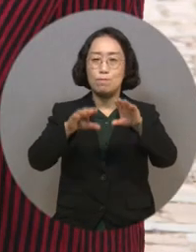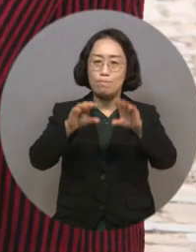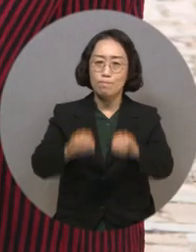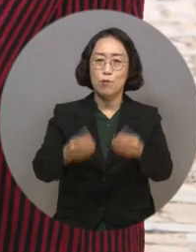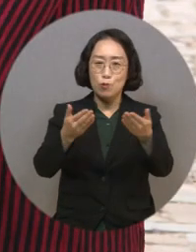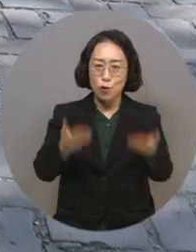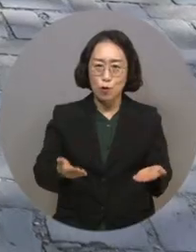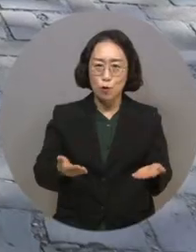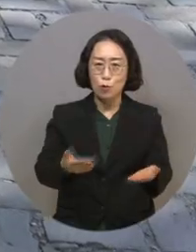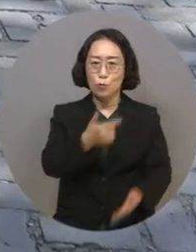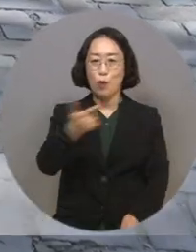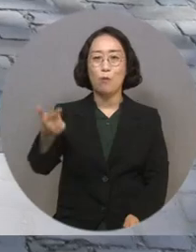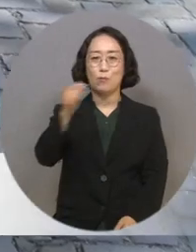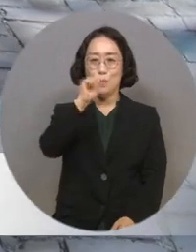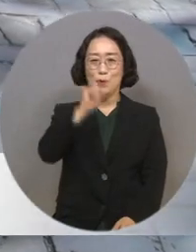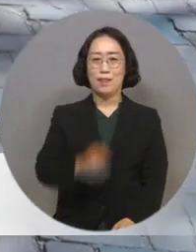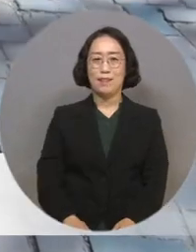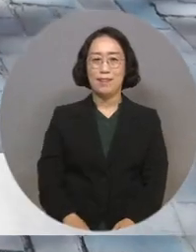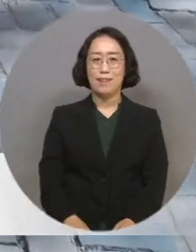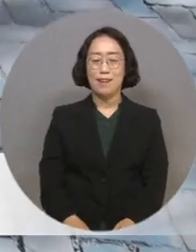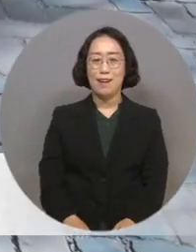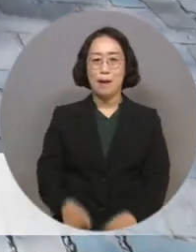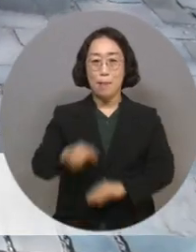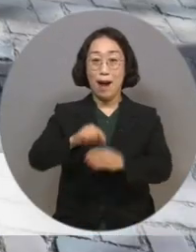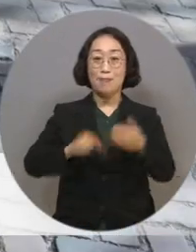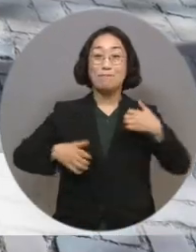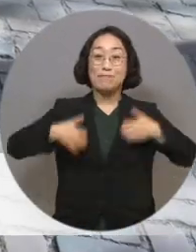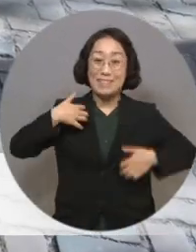한가 봅니다. 뜨거운 마음으로